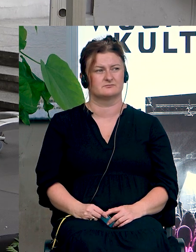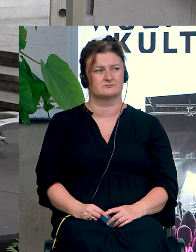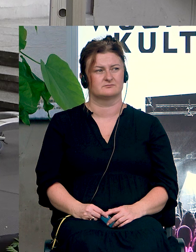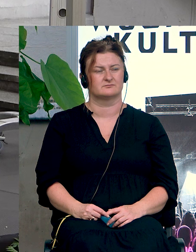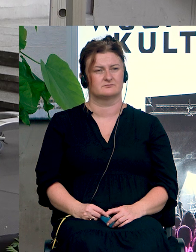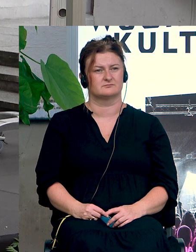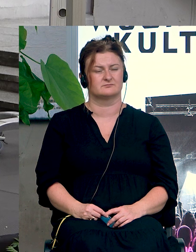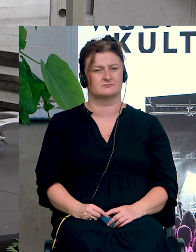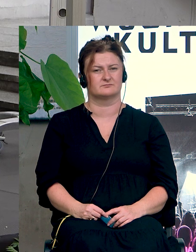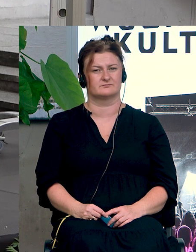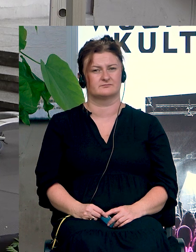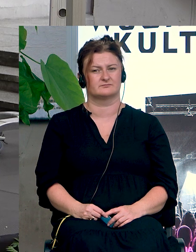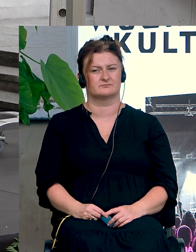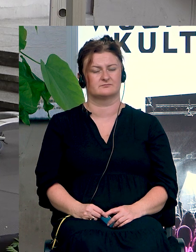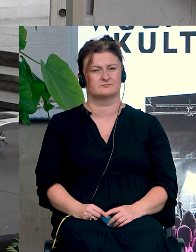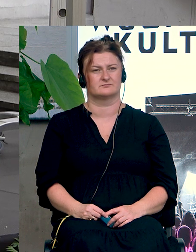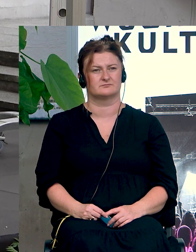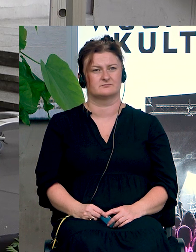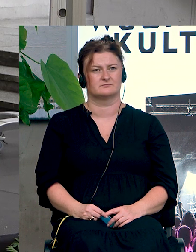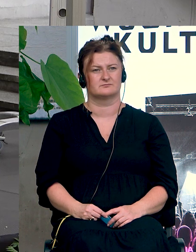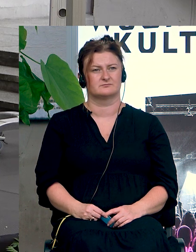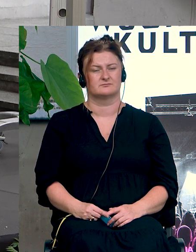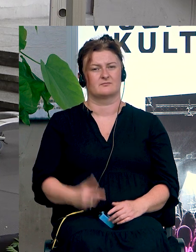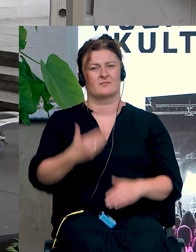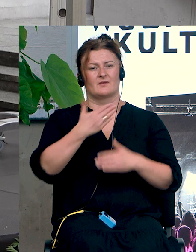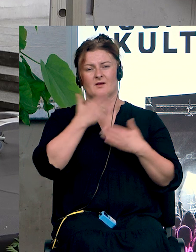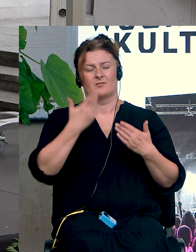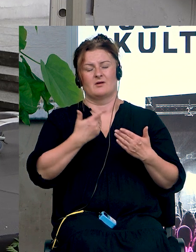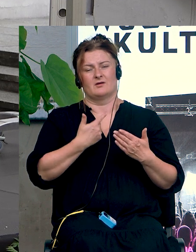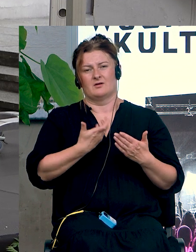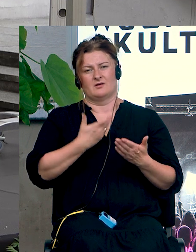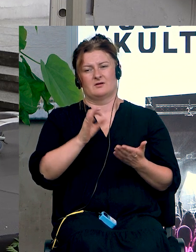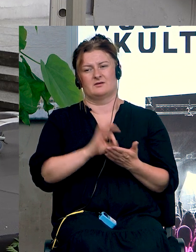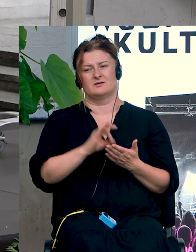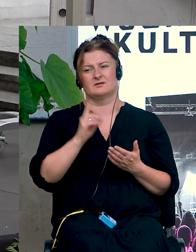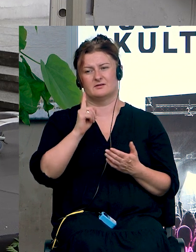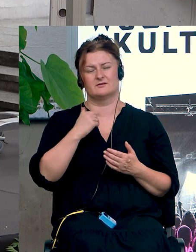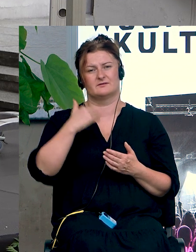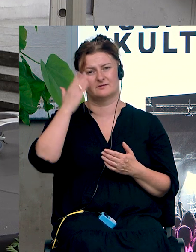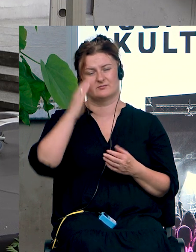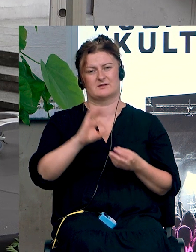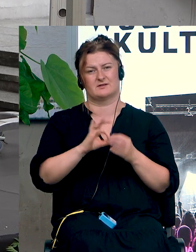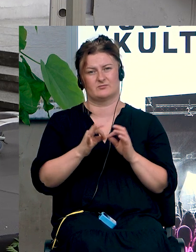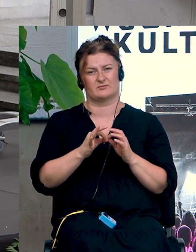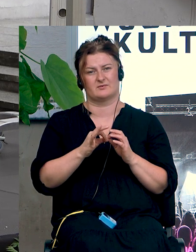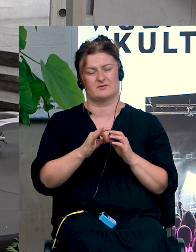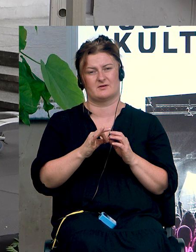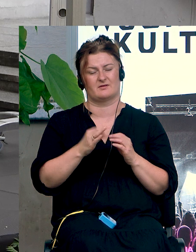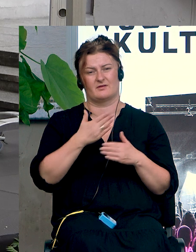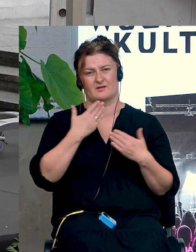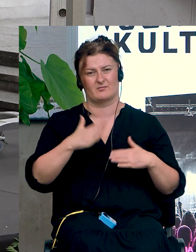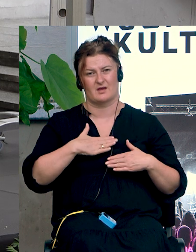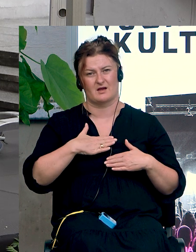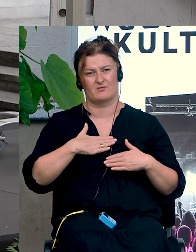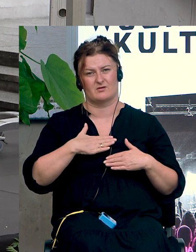Żadan. Не впевнена, але знаю, що якби не мала трилічної доньки, якою в одне лице опікуюся, то зробила